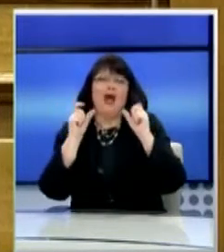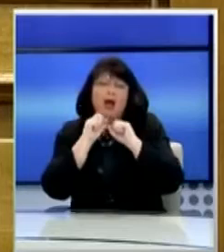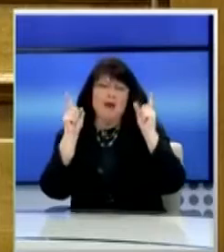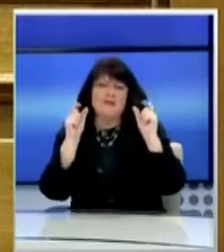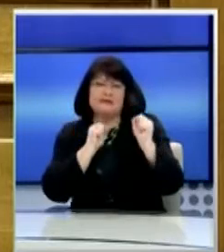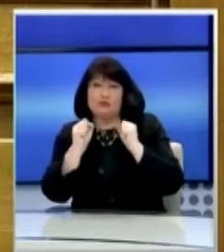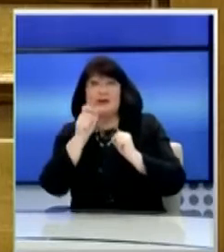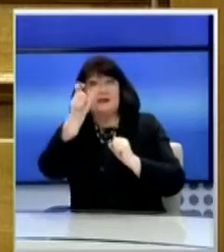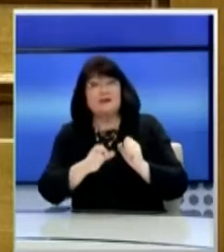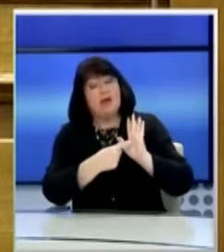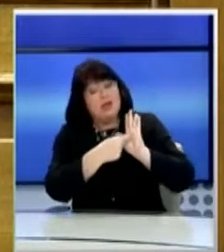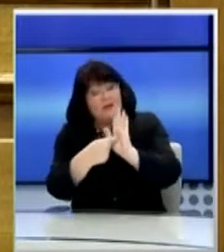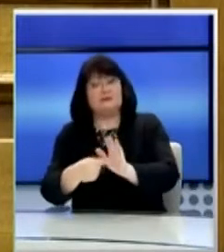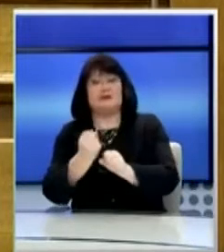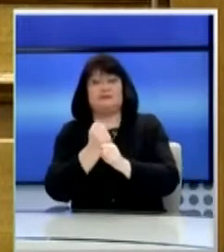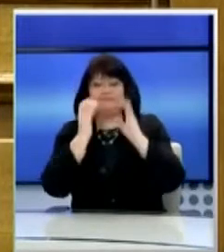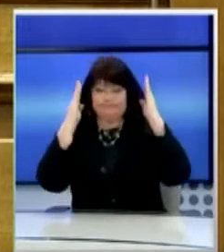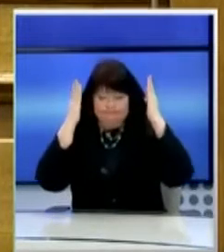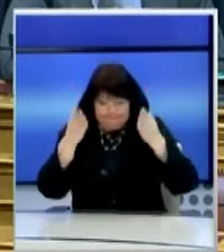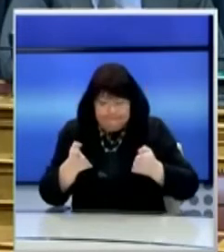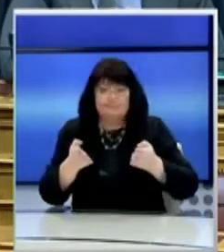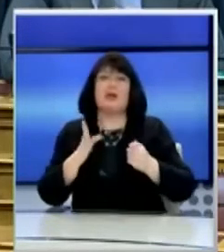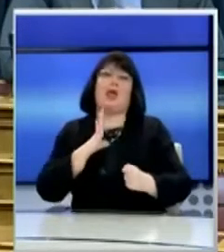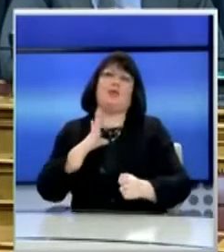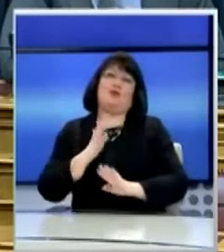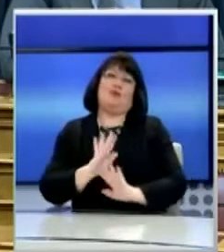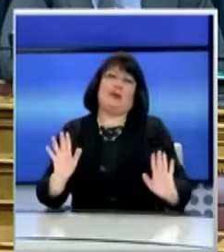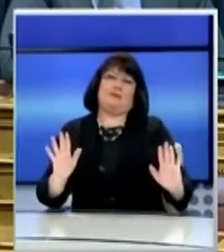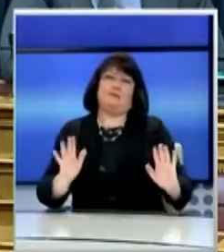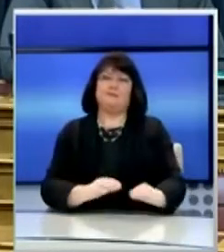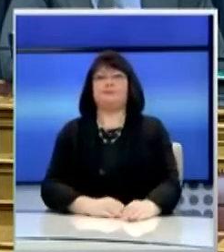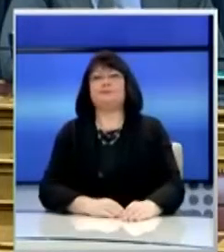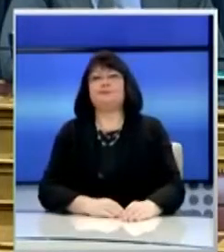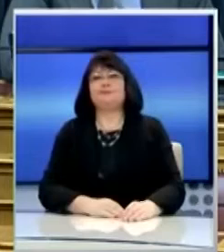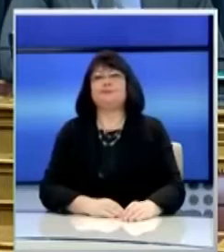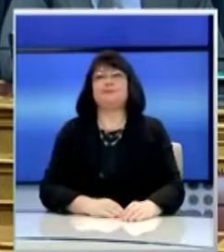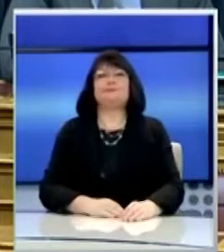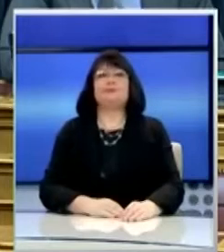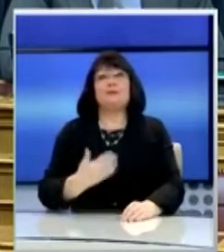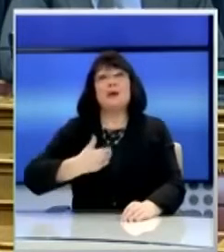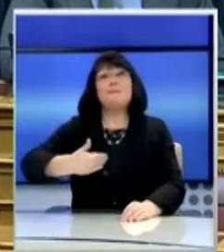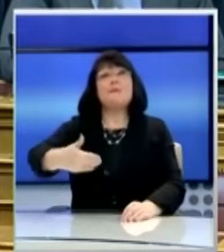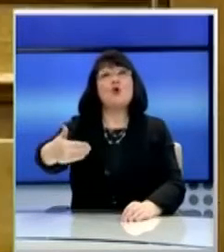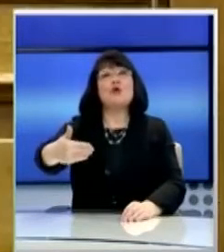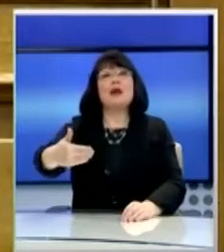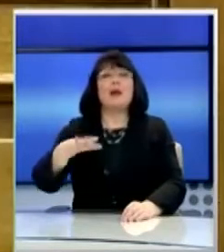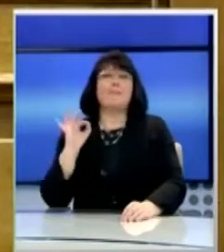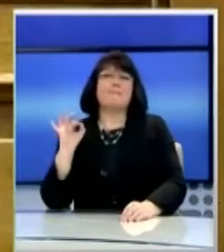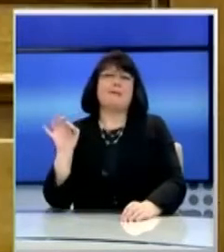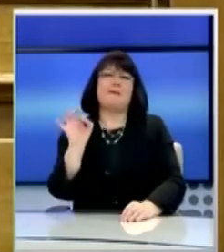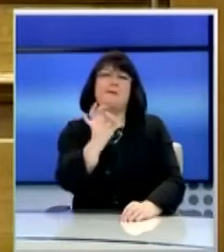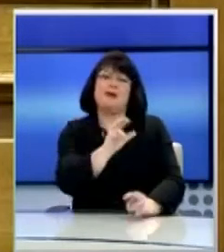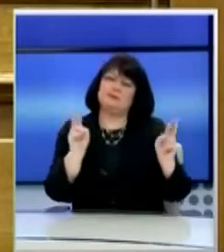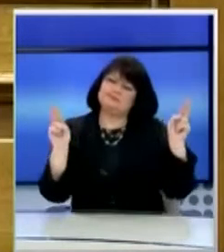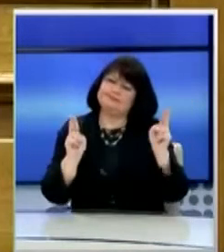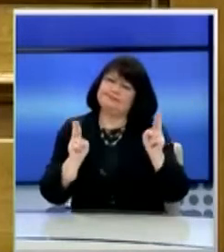κάθε μήνας lockdown στοιχίζει στην ελληνική οικονομία 3 δισεκατομμύρια ευρώ. Το συζητούσαμε και νωρίτερα. Λίνα,